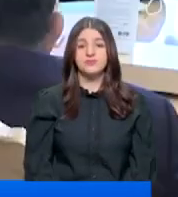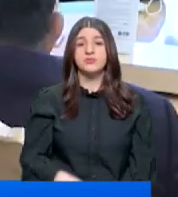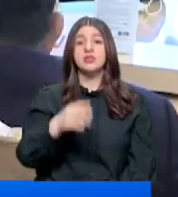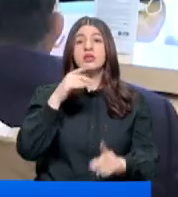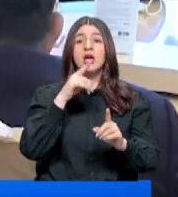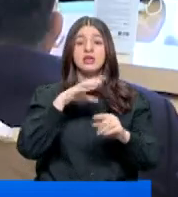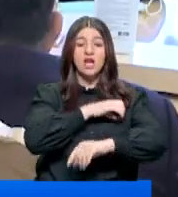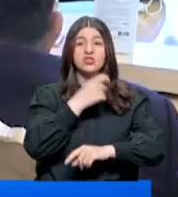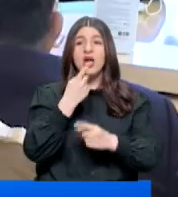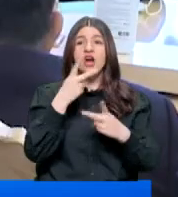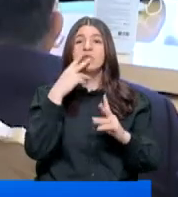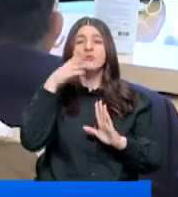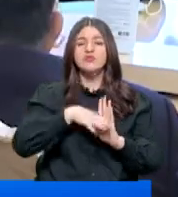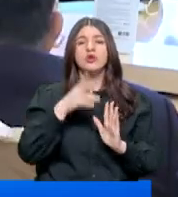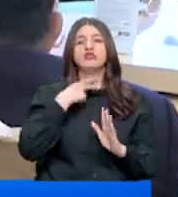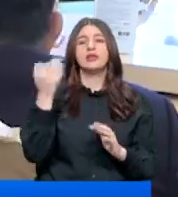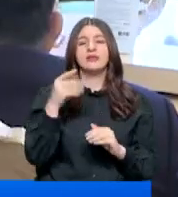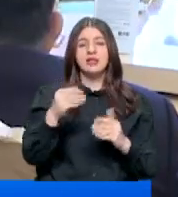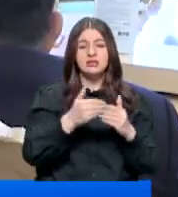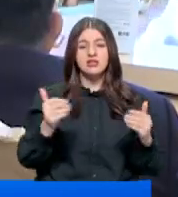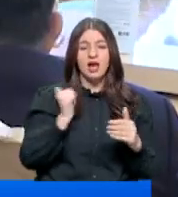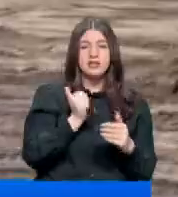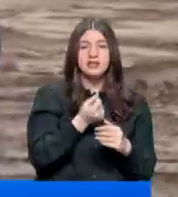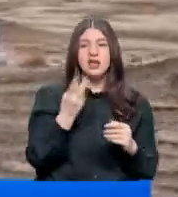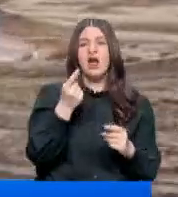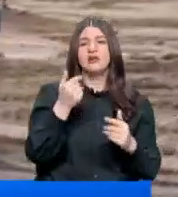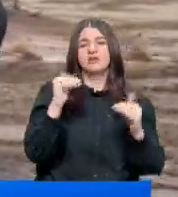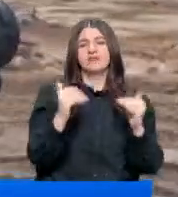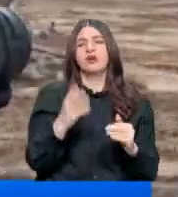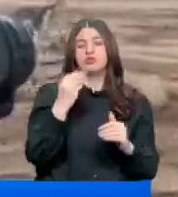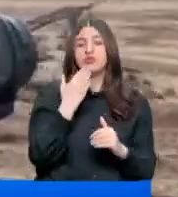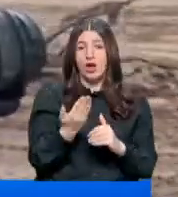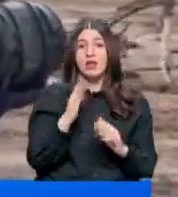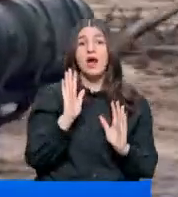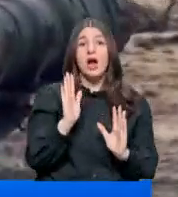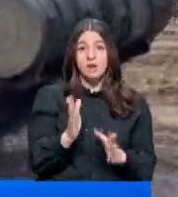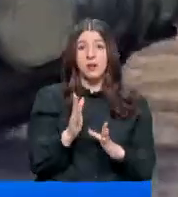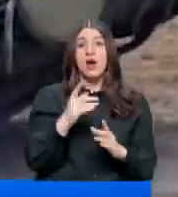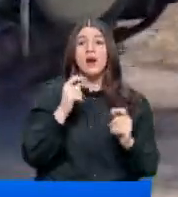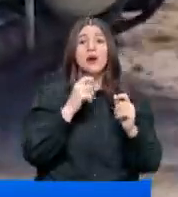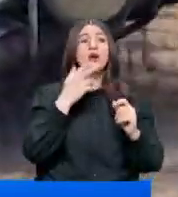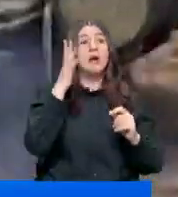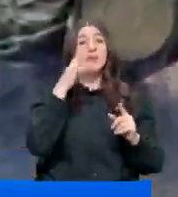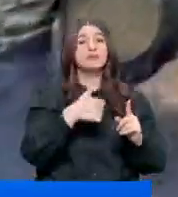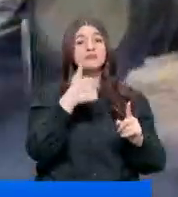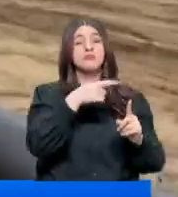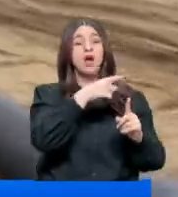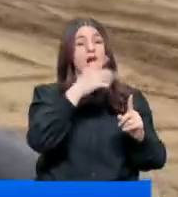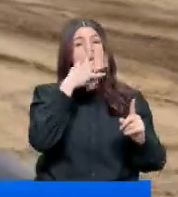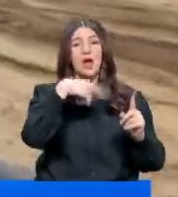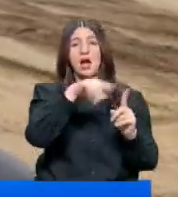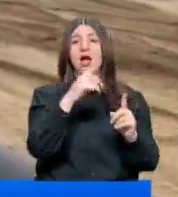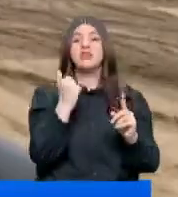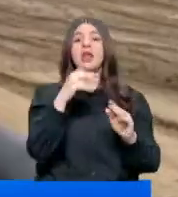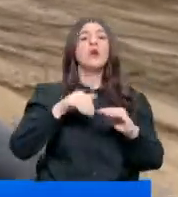Tansiyonu düşüren ilk açıklama Rusya'dan gelmişti. Sınırdaki asker sayısının azaltıldığı ifade edildi ancak Biden yönetimi geri çekme bir yana